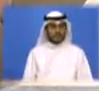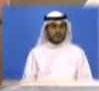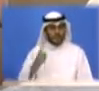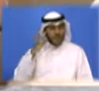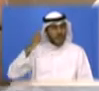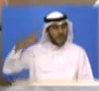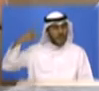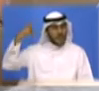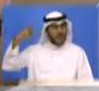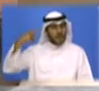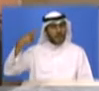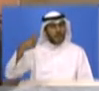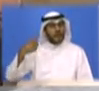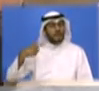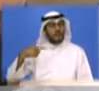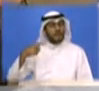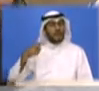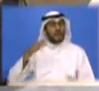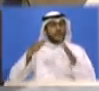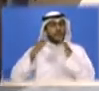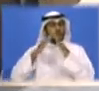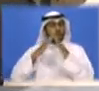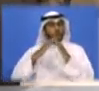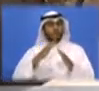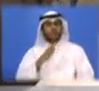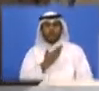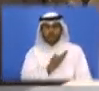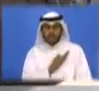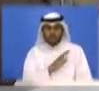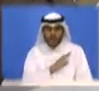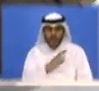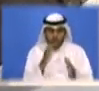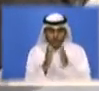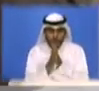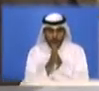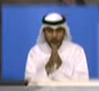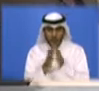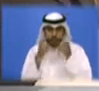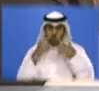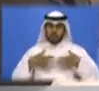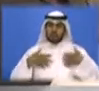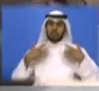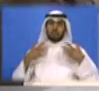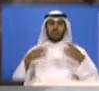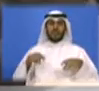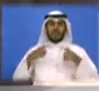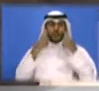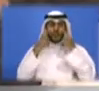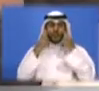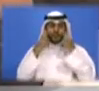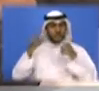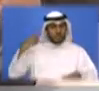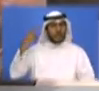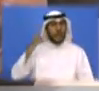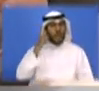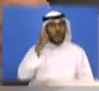جميلة انتصار الجيش المصري في أكتوبر، والأسعد أني أنا ضال على عايش على الحياة، ما